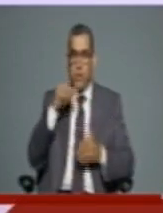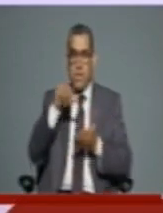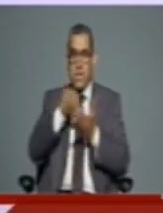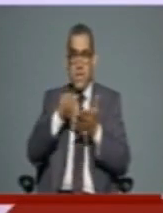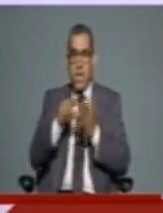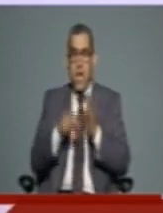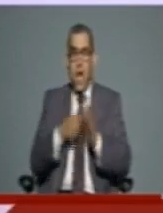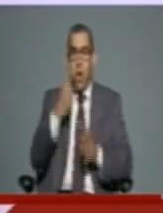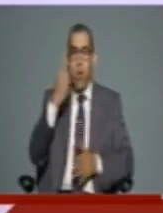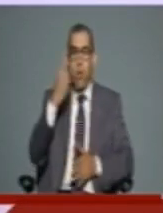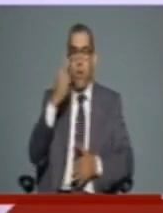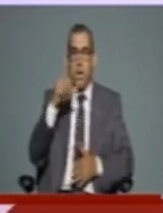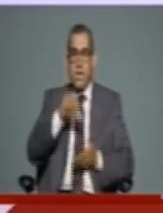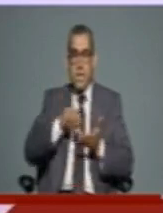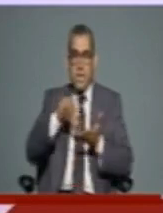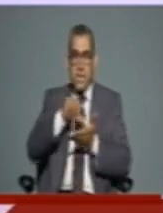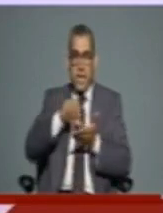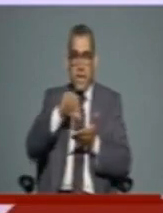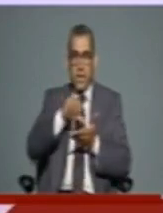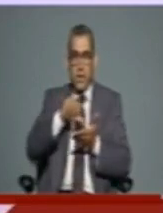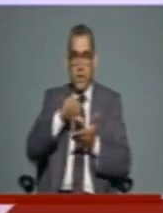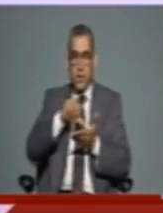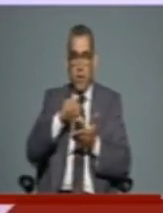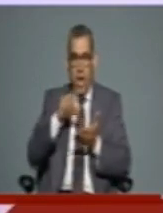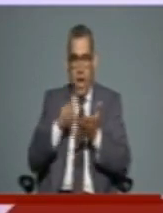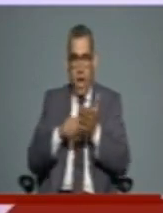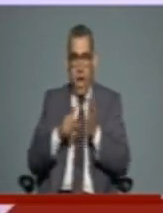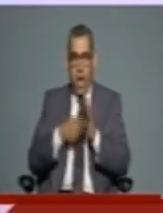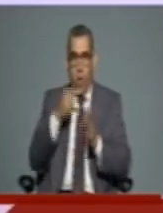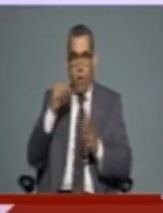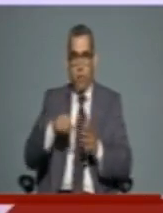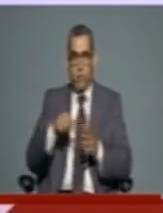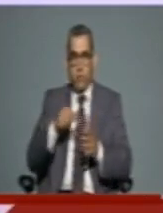مرة يحدث أن احنا عندنا